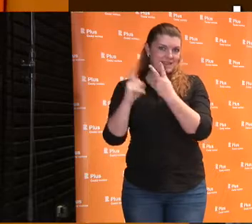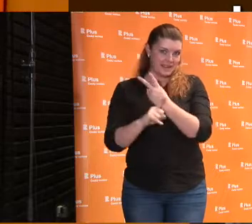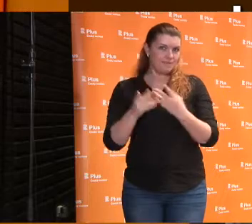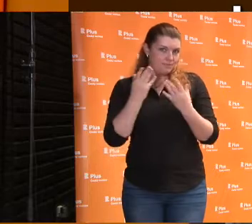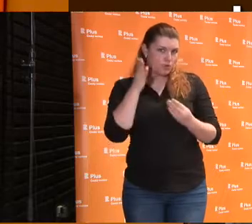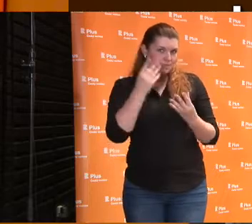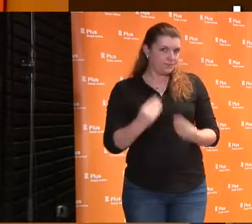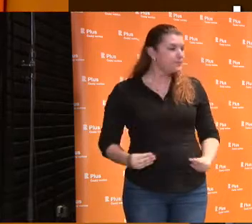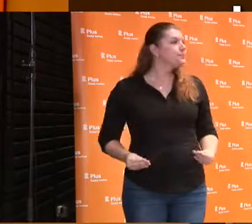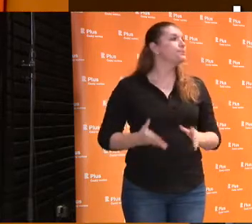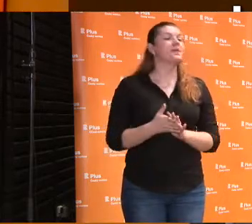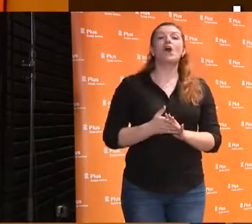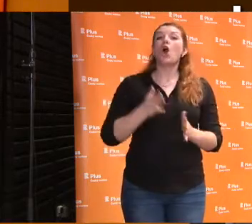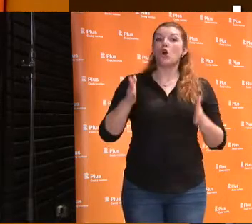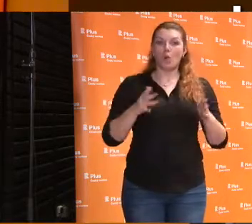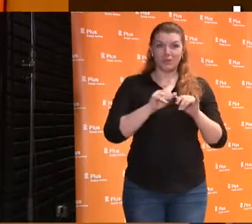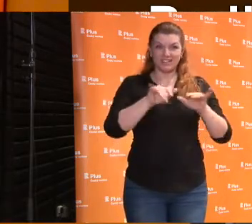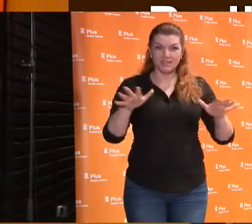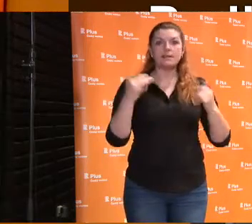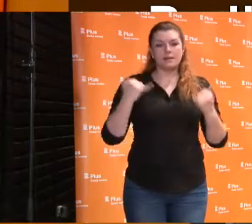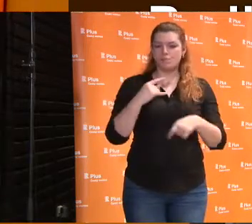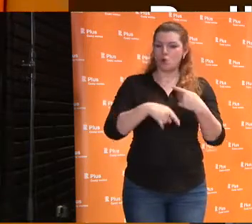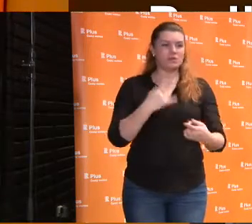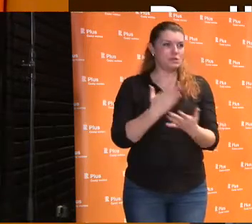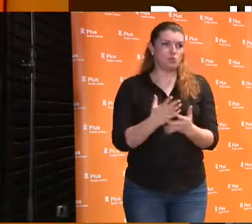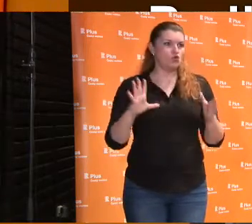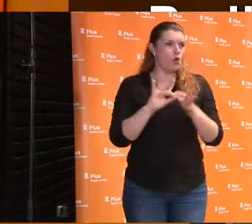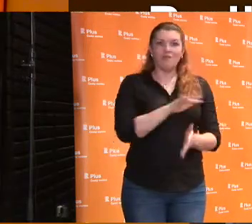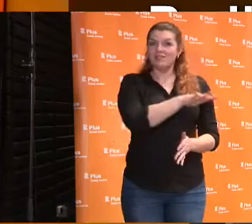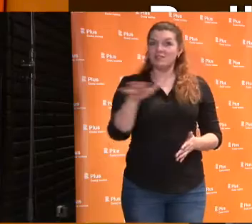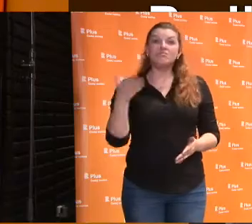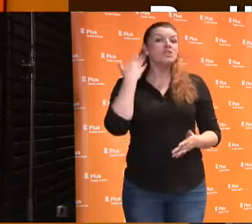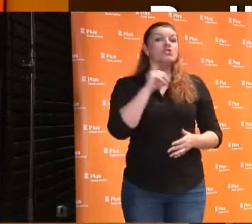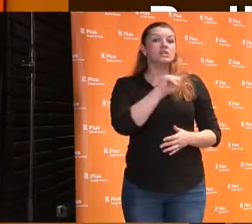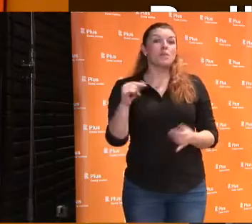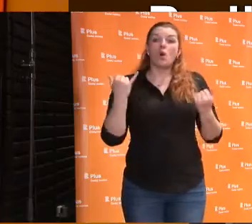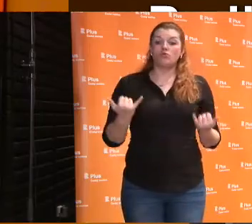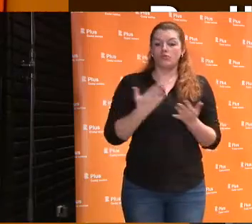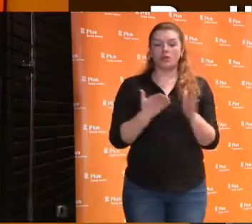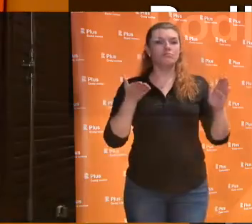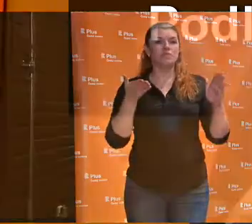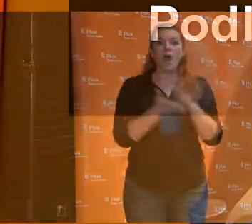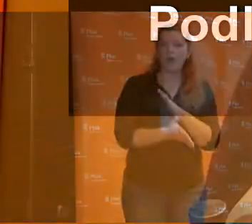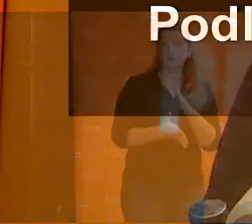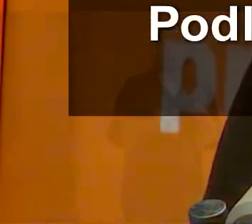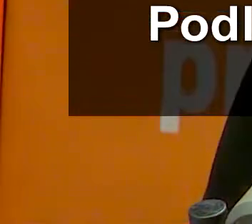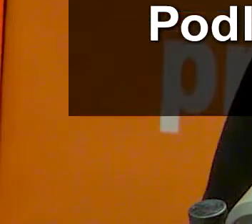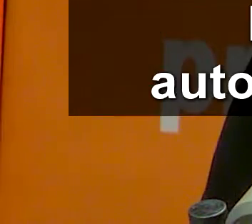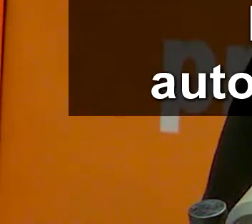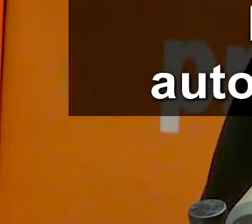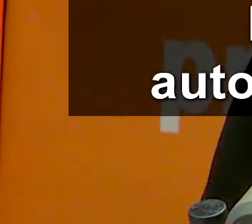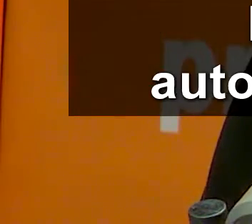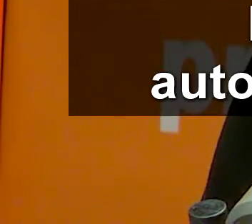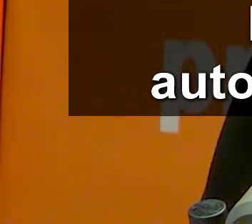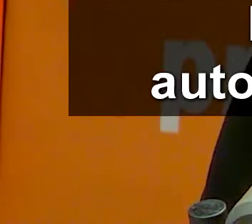Robotizace je proces, který už se dnes dotýká mnoha z nás. Podle analýz, které dělaly české i zahraniční instituce, je Česko jednou ze